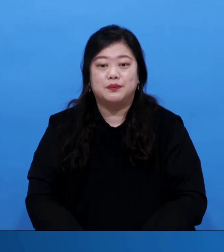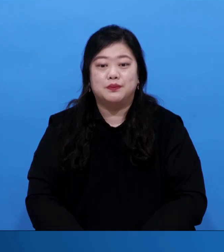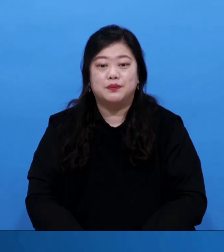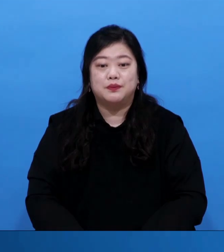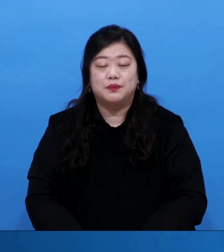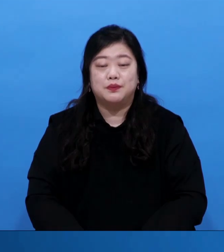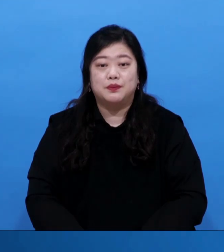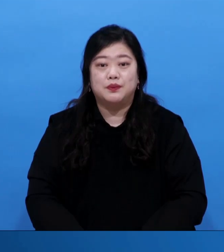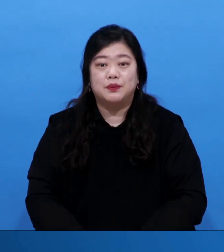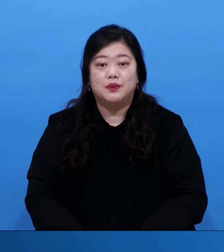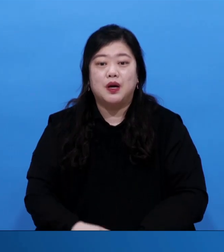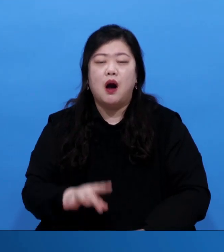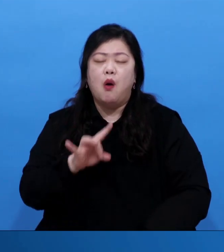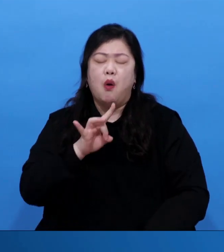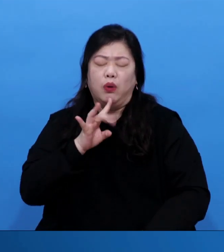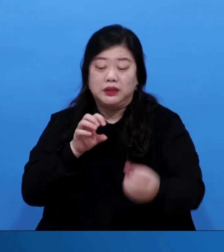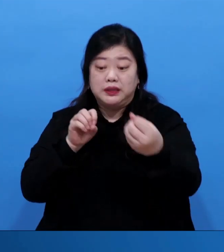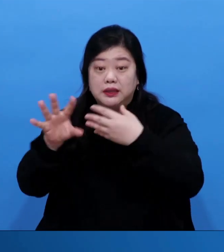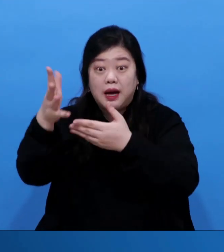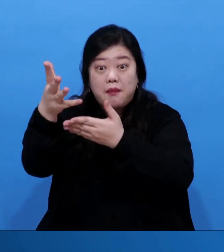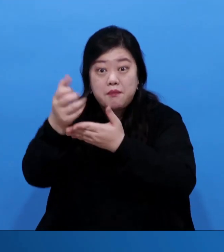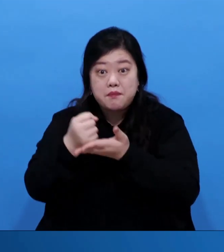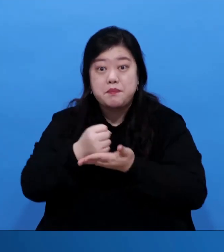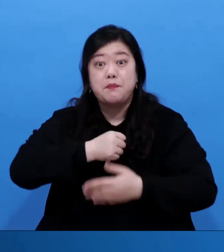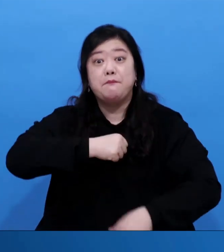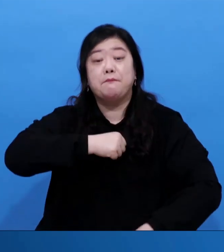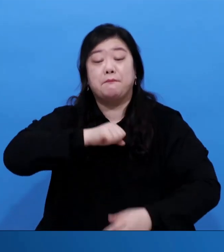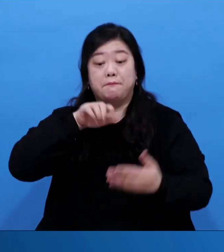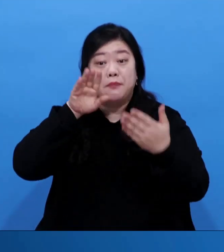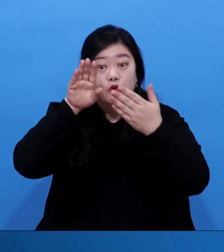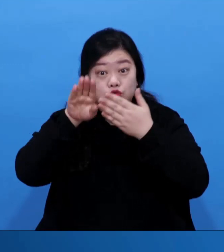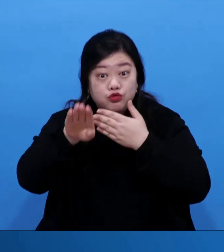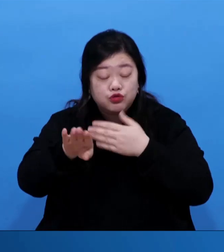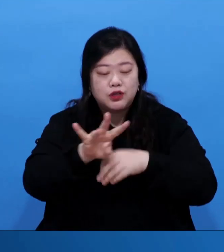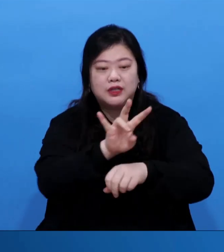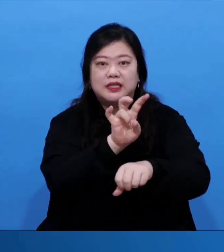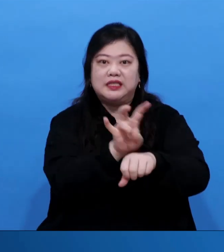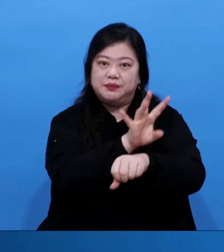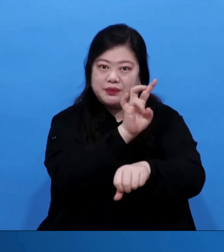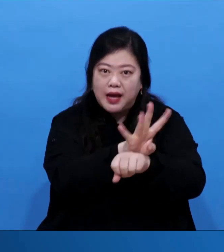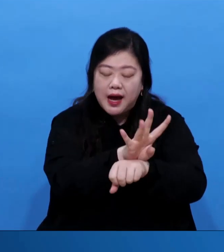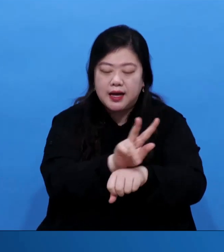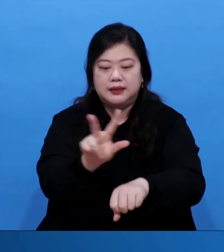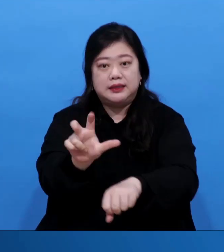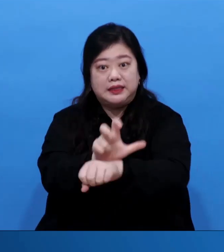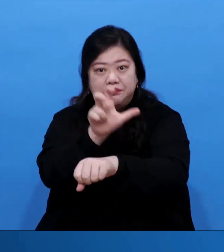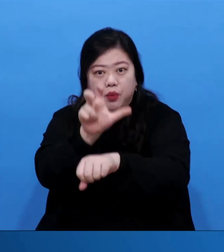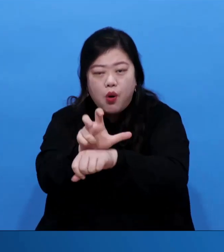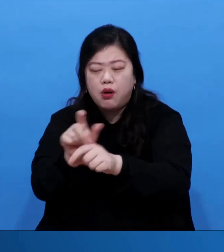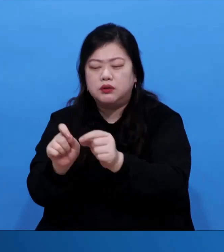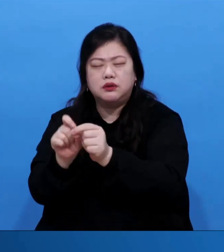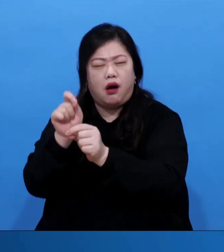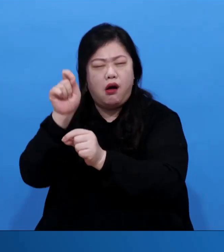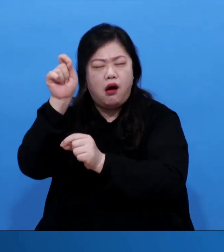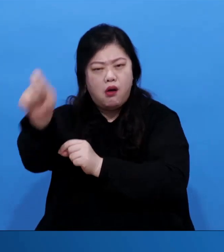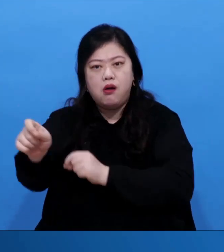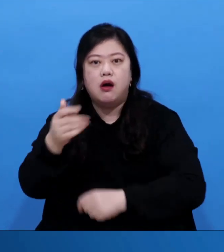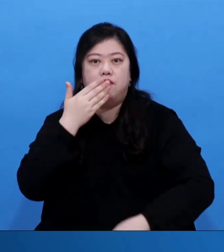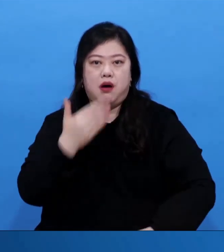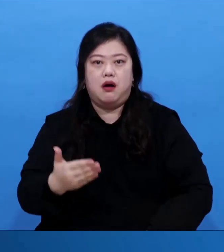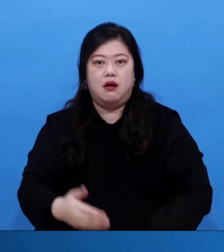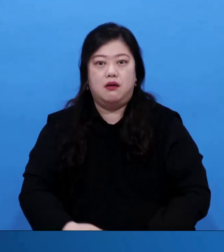이렇게 돼요. And if you uncover this only, this is what happens. 24, 25, 이 속에 있게 됩니다. And eternity, you are inside of this. 그리고